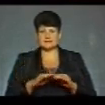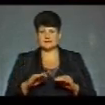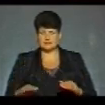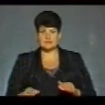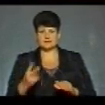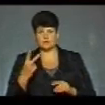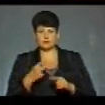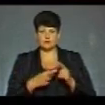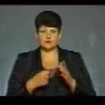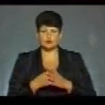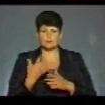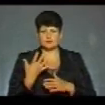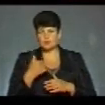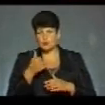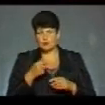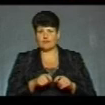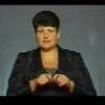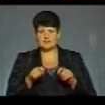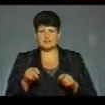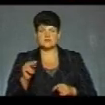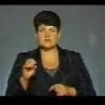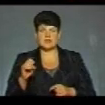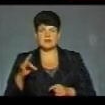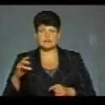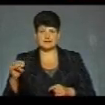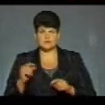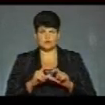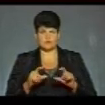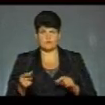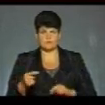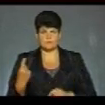2,5 до 5 років відкрили у приміщенні Черняхівської школи на Тернопільщині.